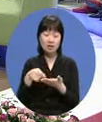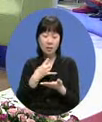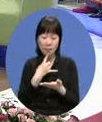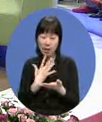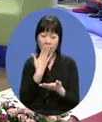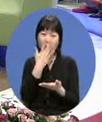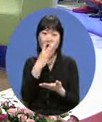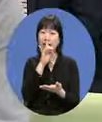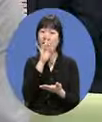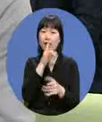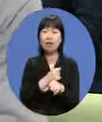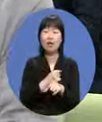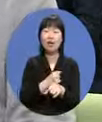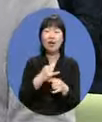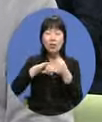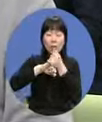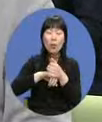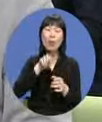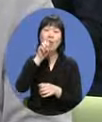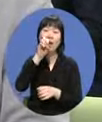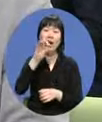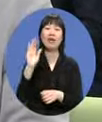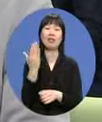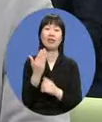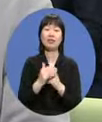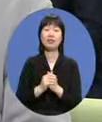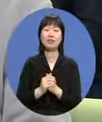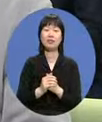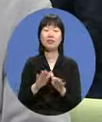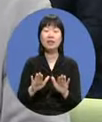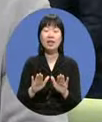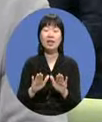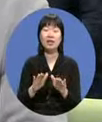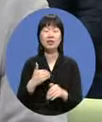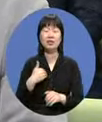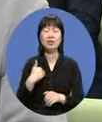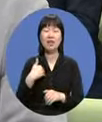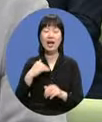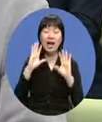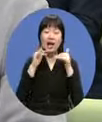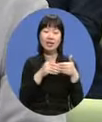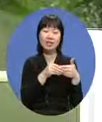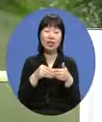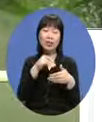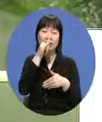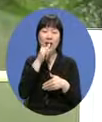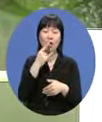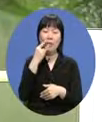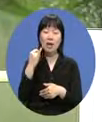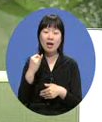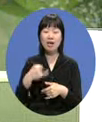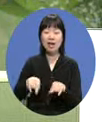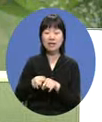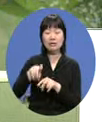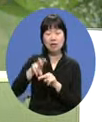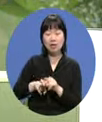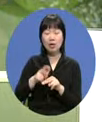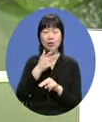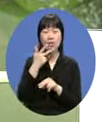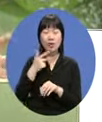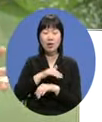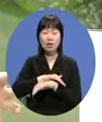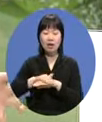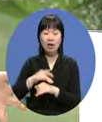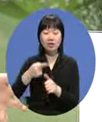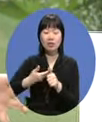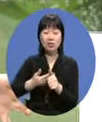하면 안 되고, 이걸 꼭 해야 된다는 말씀. 그렇죠. 이제. 아, 네네. 네. 그러면, 선생님, 저희가 어쨌든 간에 아이를 데리고 엄마가 좀 끼고 앉아서 영어 좀 잘 키워,